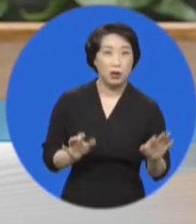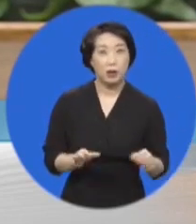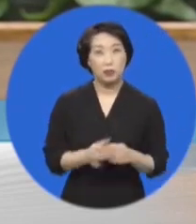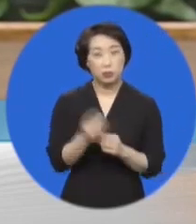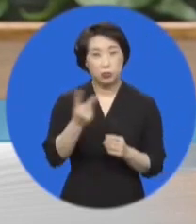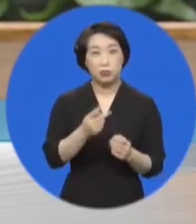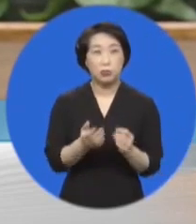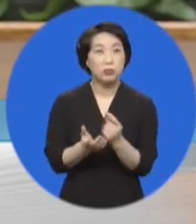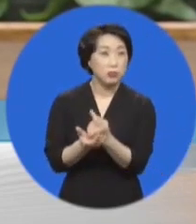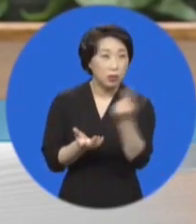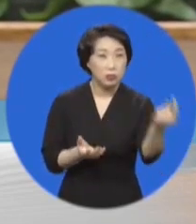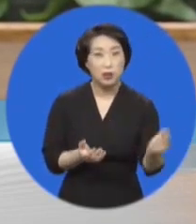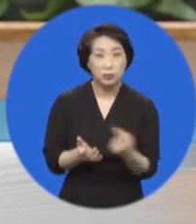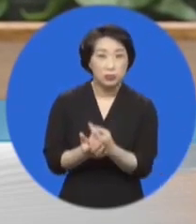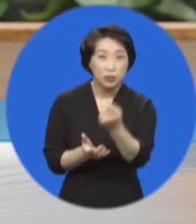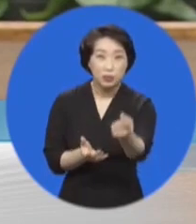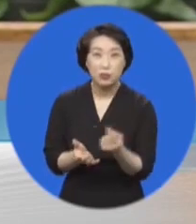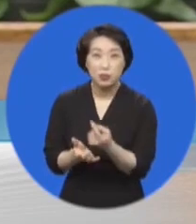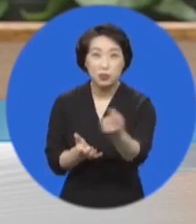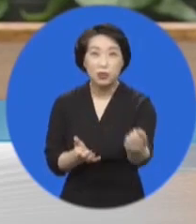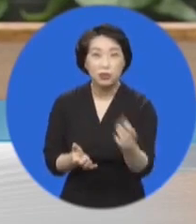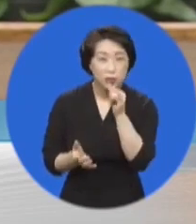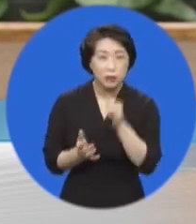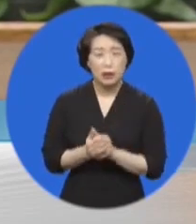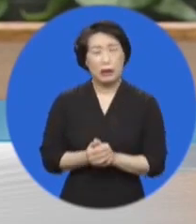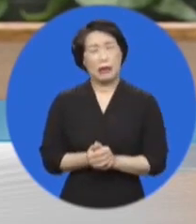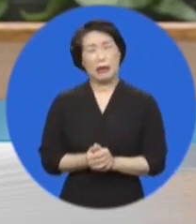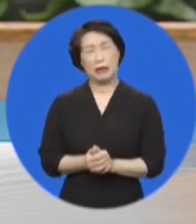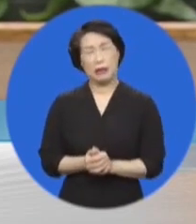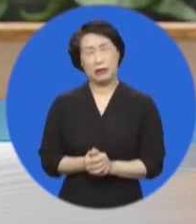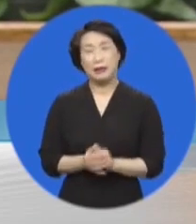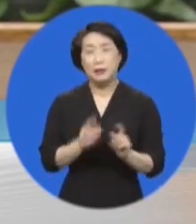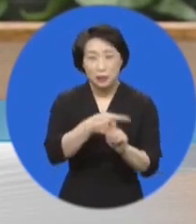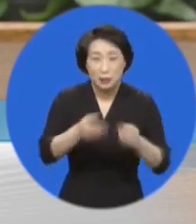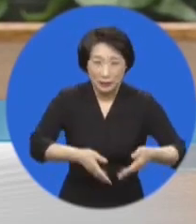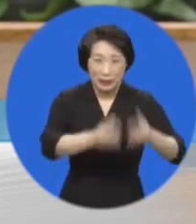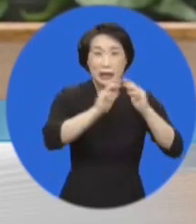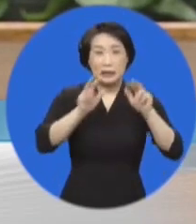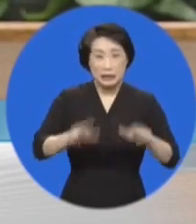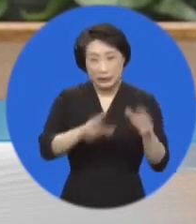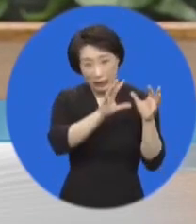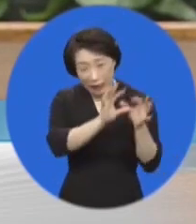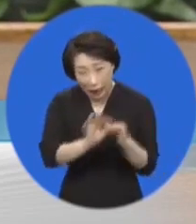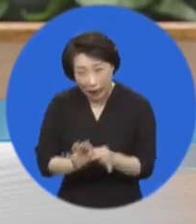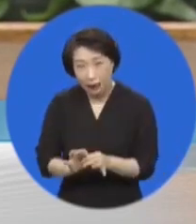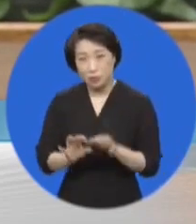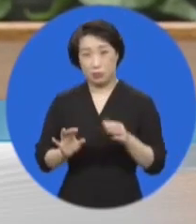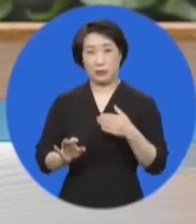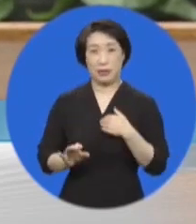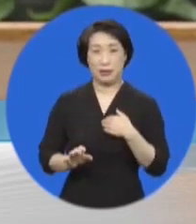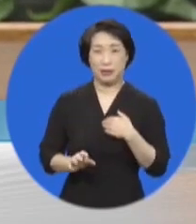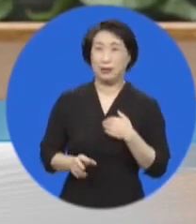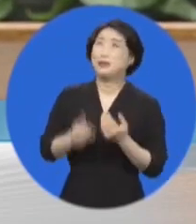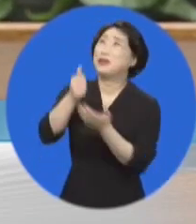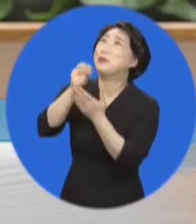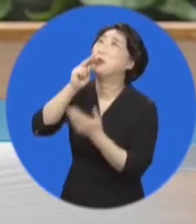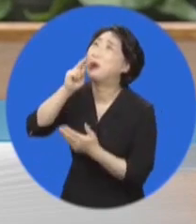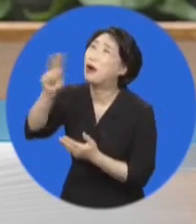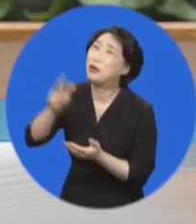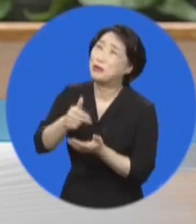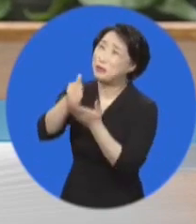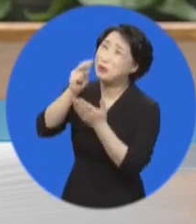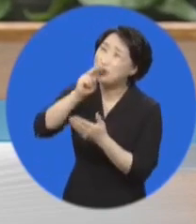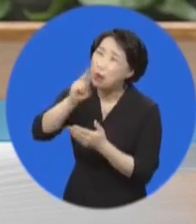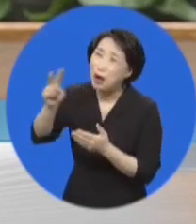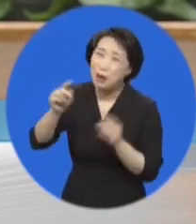또 떠나고 또 떠납니다. 나는 우리 교회 개척에서 지금까지 주여 주여